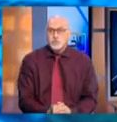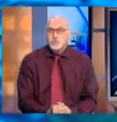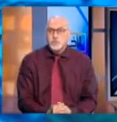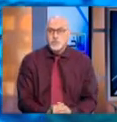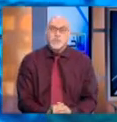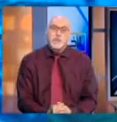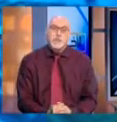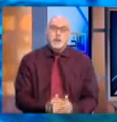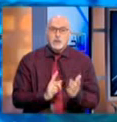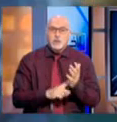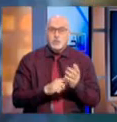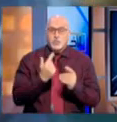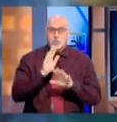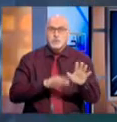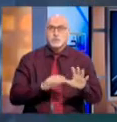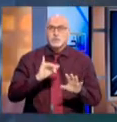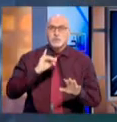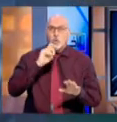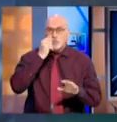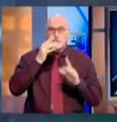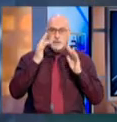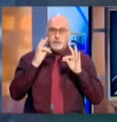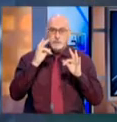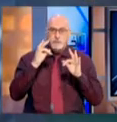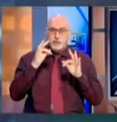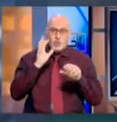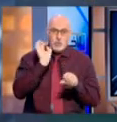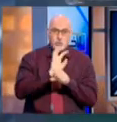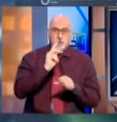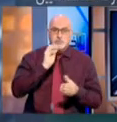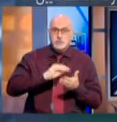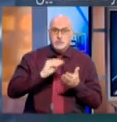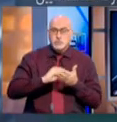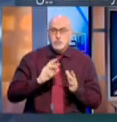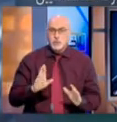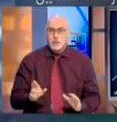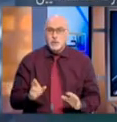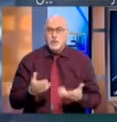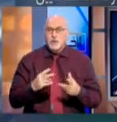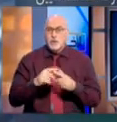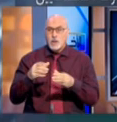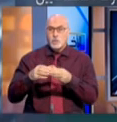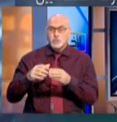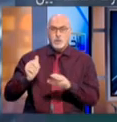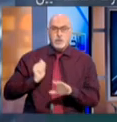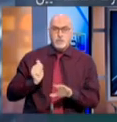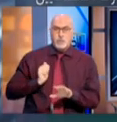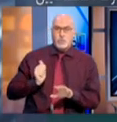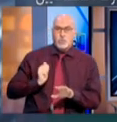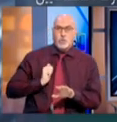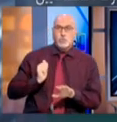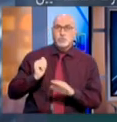تعزيز النظام القانوني لحماية المستثمرين من التعسفات البيروقراطية عبر استحداث آلية مستقلة رفيعة